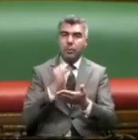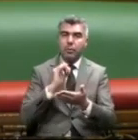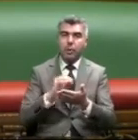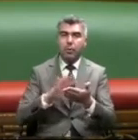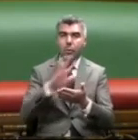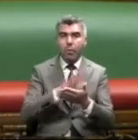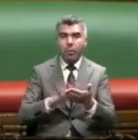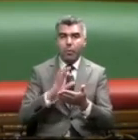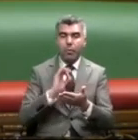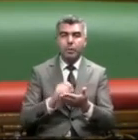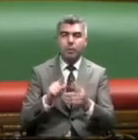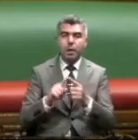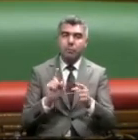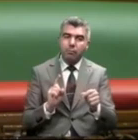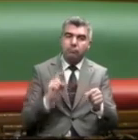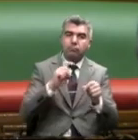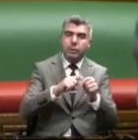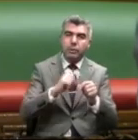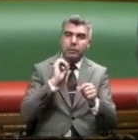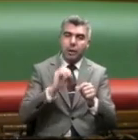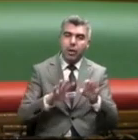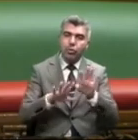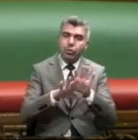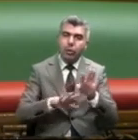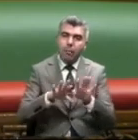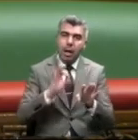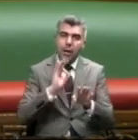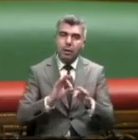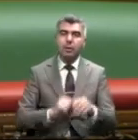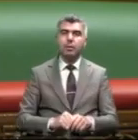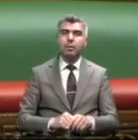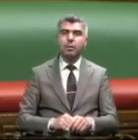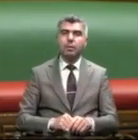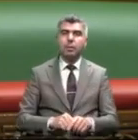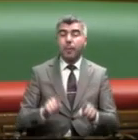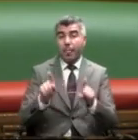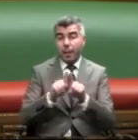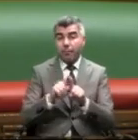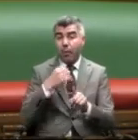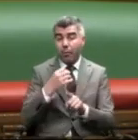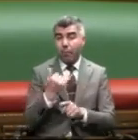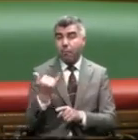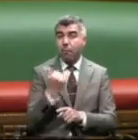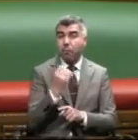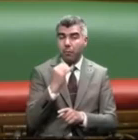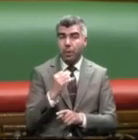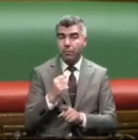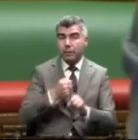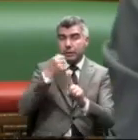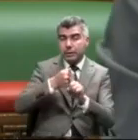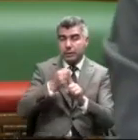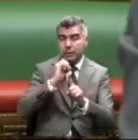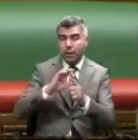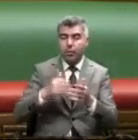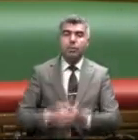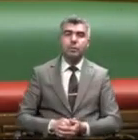الفئه وادماجها الاقتصادي والاجتماعي وهو الامر الذي نعتبره انه يتطلب ما يلي